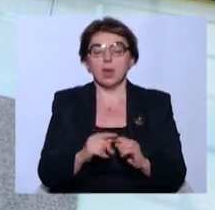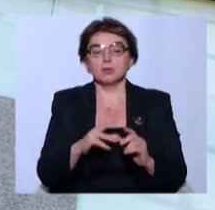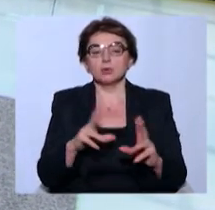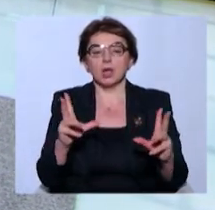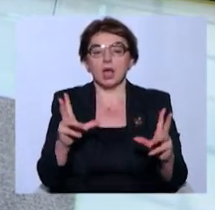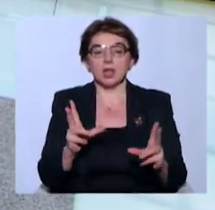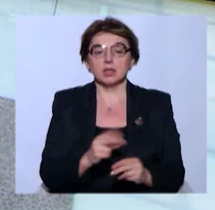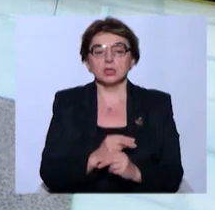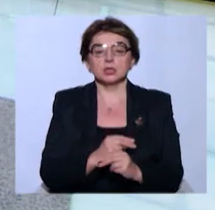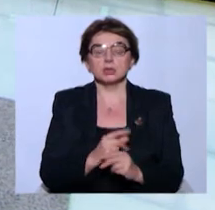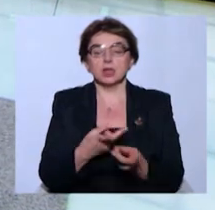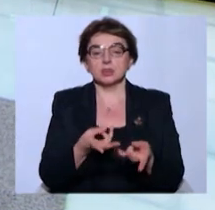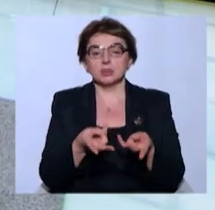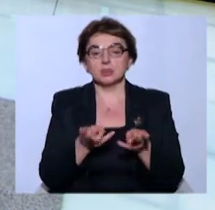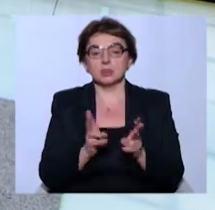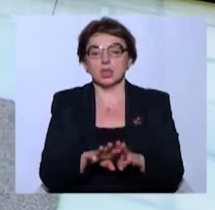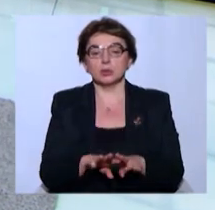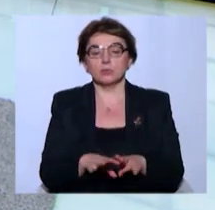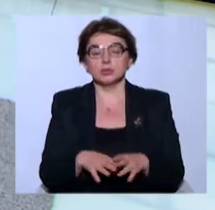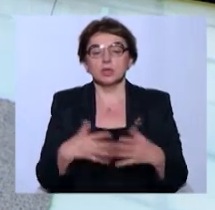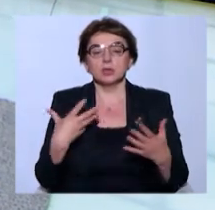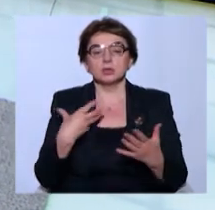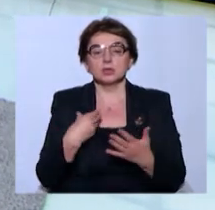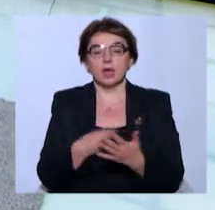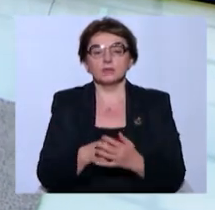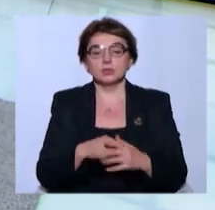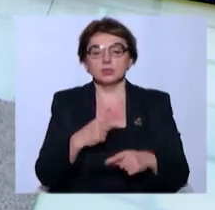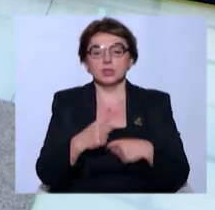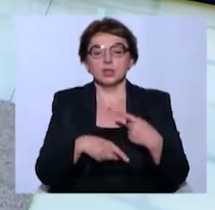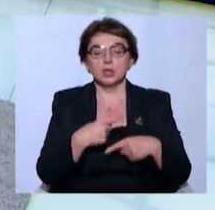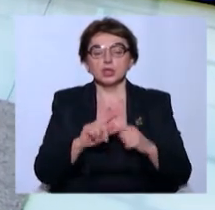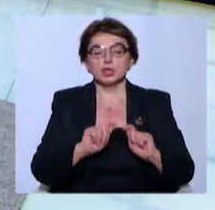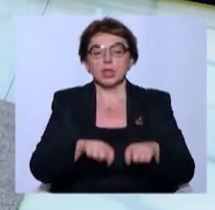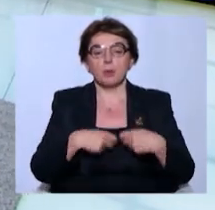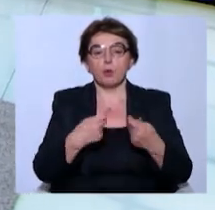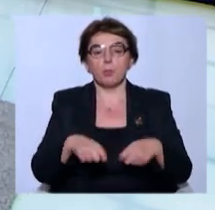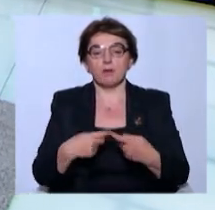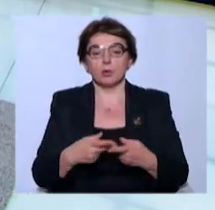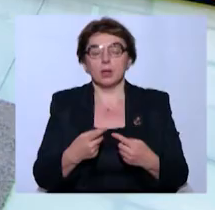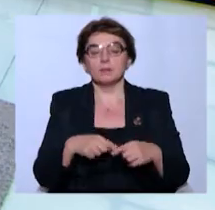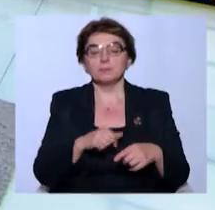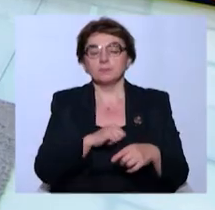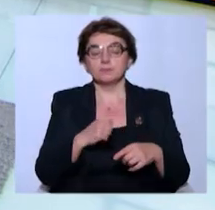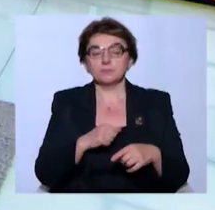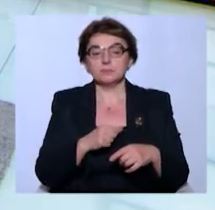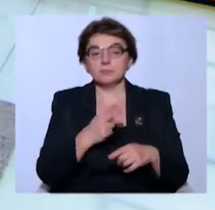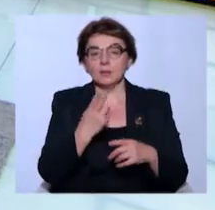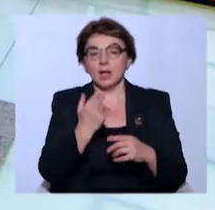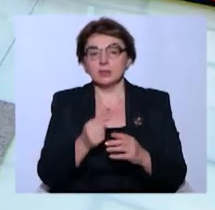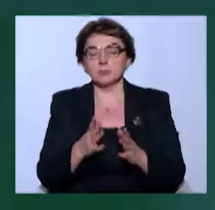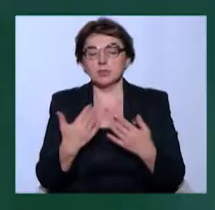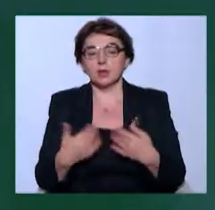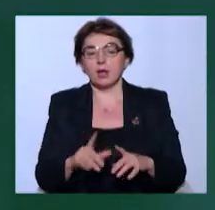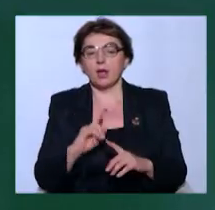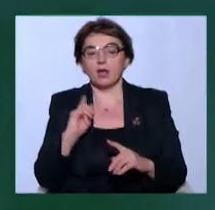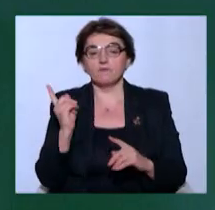გადარჩეს და დატოვოს შთამომავლობა. ადაპტაცია ახასიათებს ორგანიზაციის